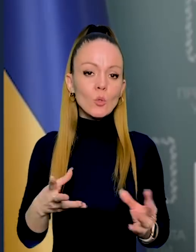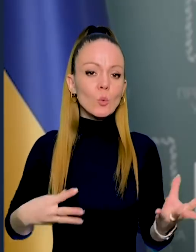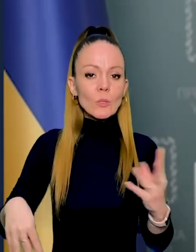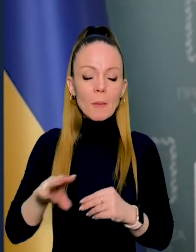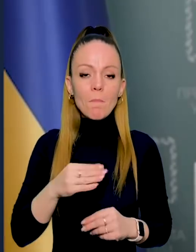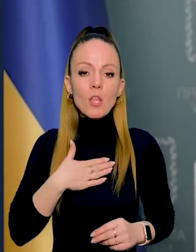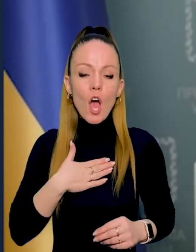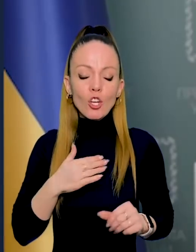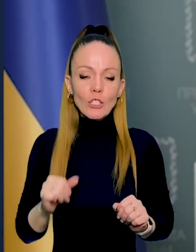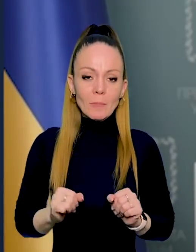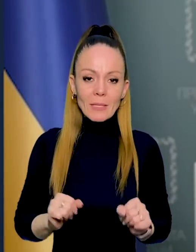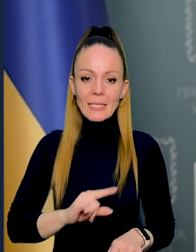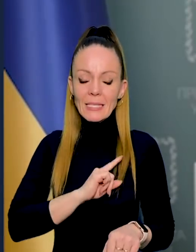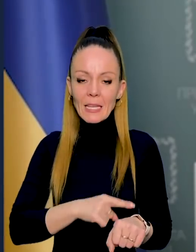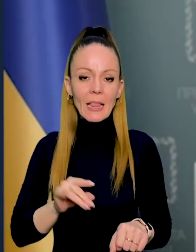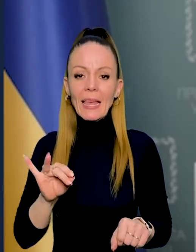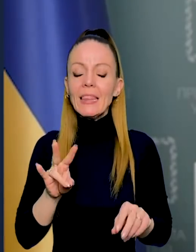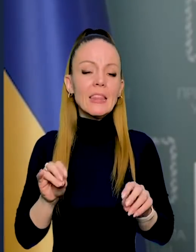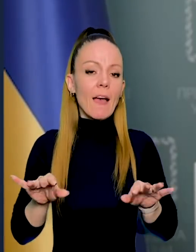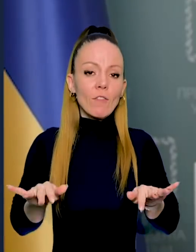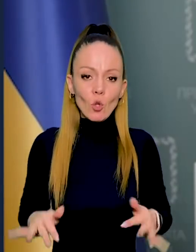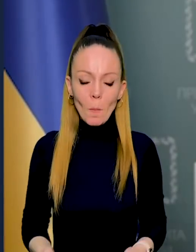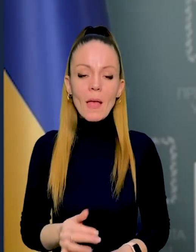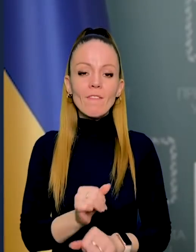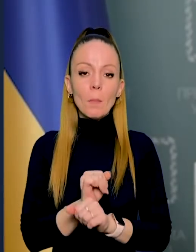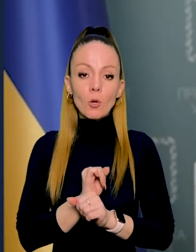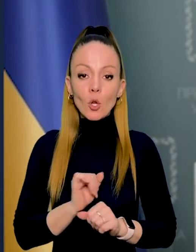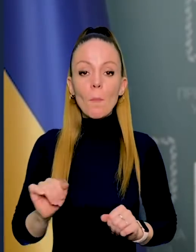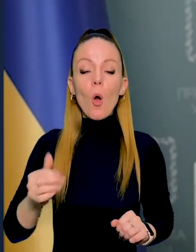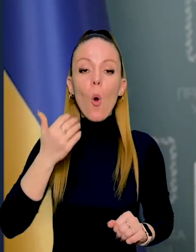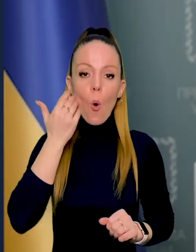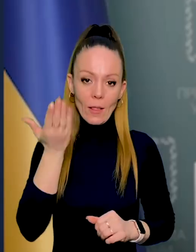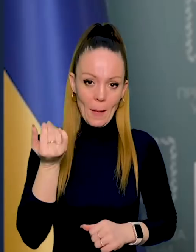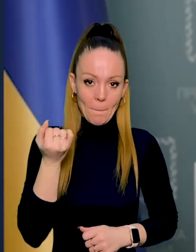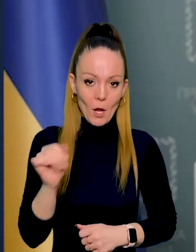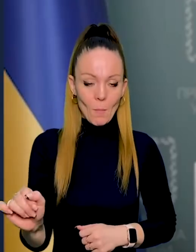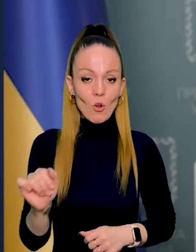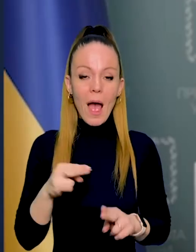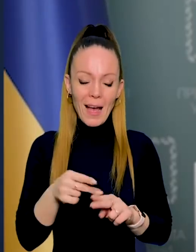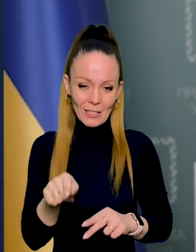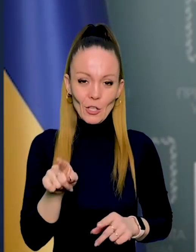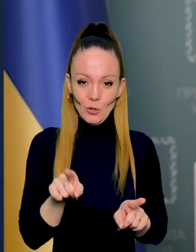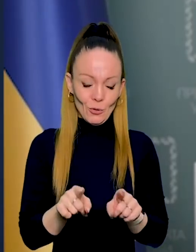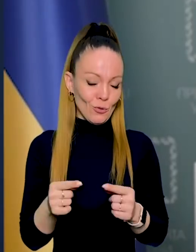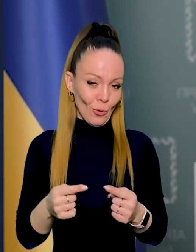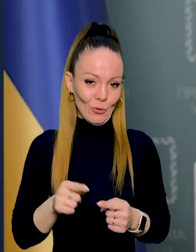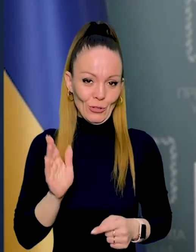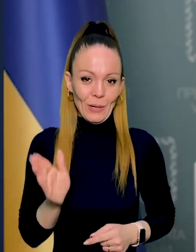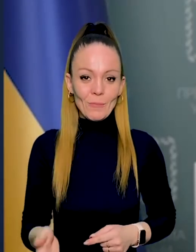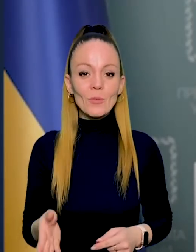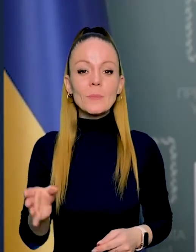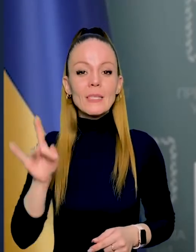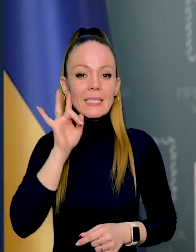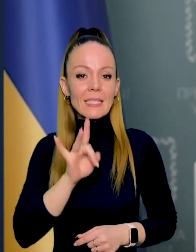енергією. На результат. З усіма нашими силами і не втомимось, відпочинемо,